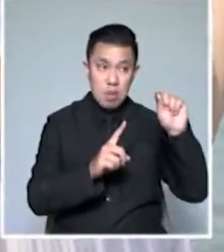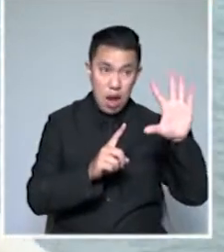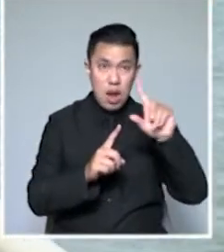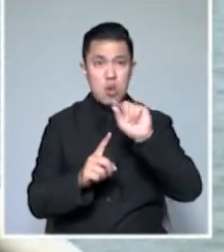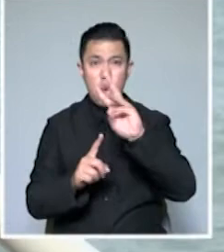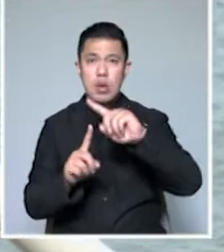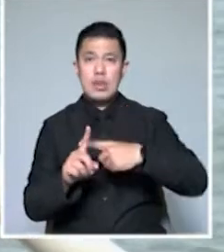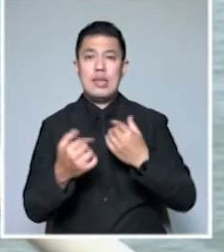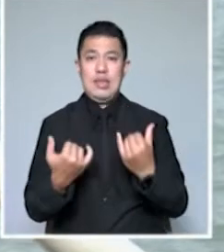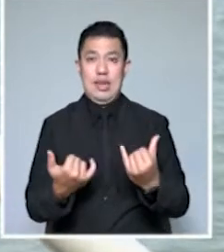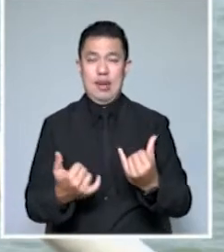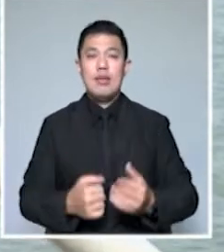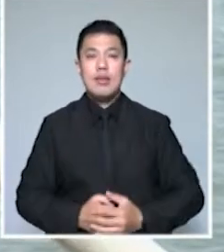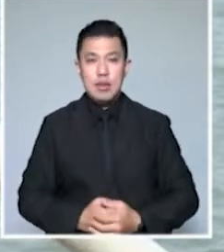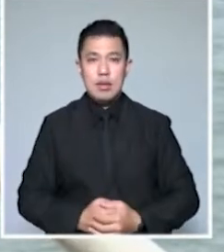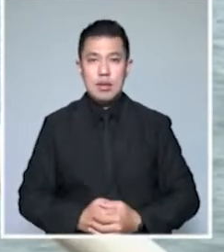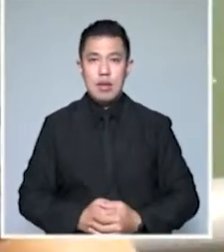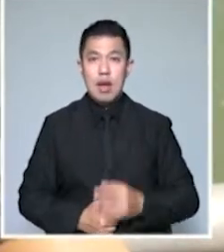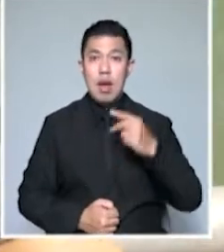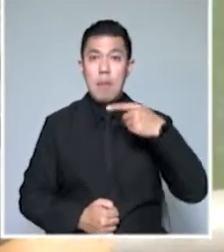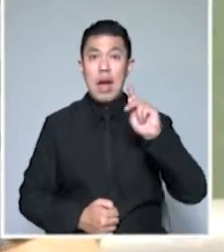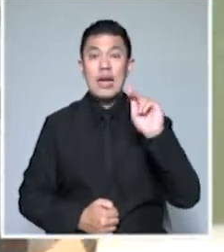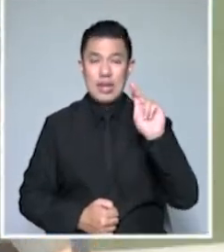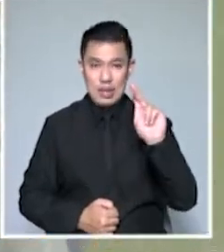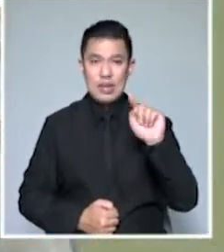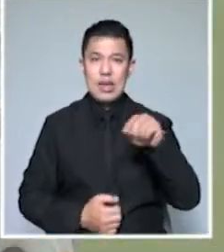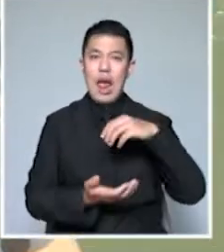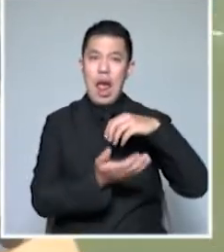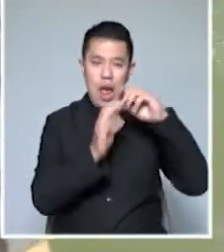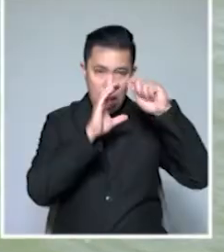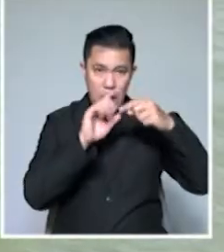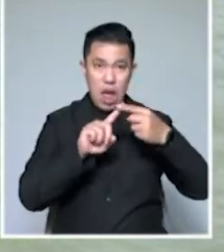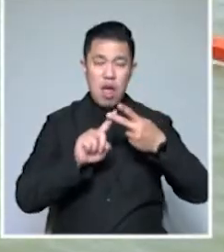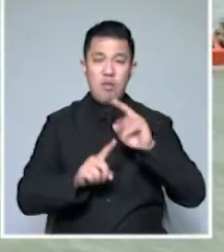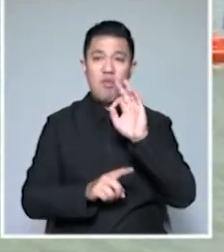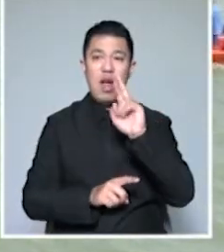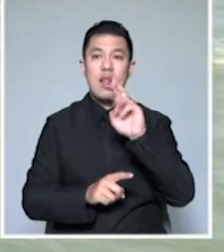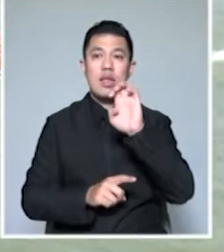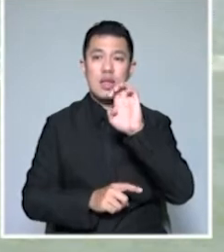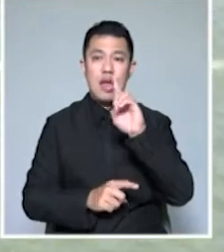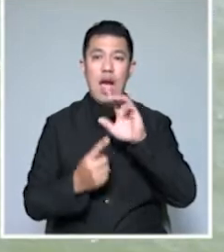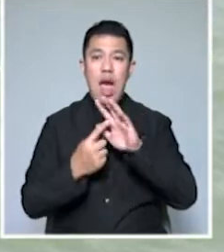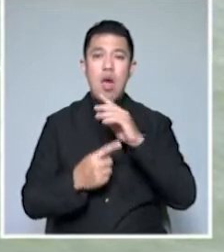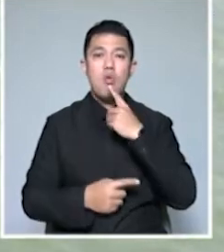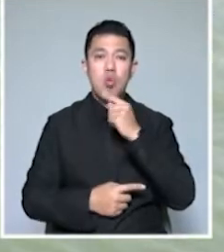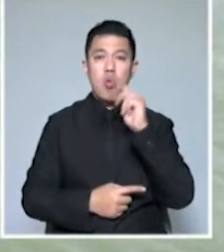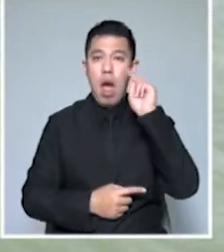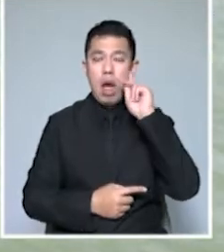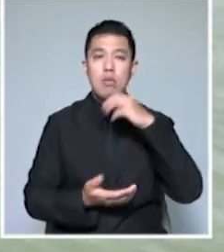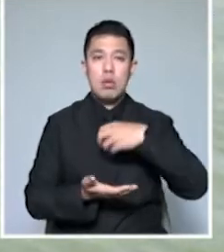26กุมภาพันธ์นี้เท่านั้นประกิจชนะสุมนถ่ายภาพฟริดาโยธาสมุทรทีมข่าว True for You รายง